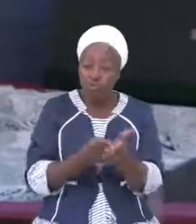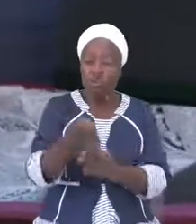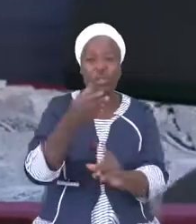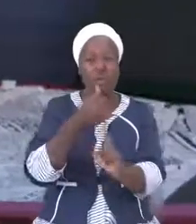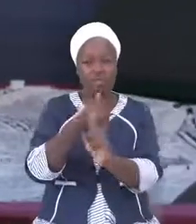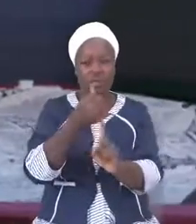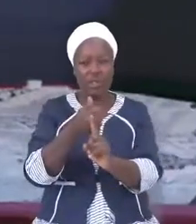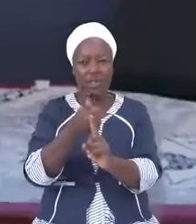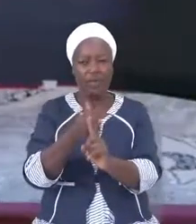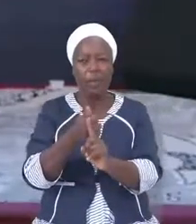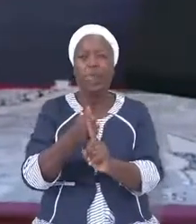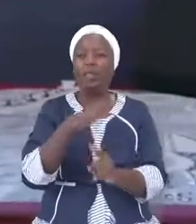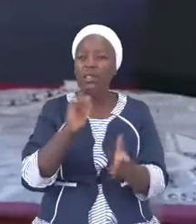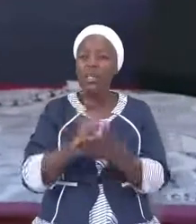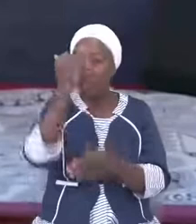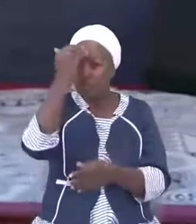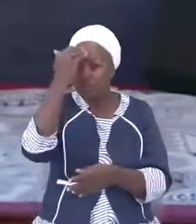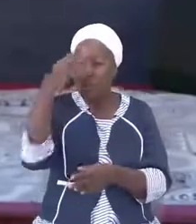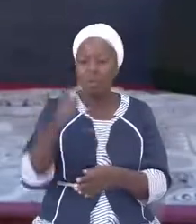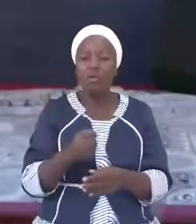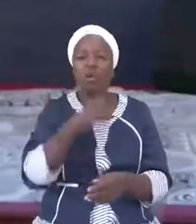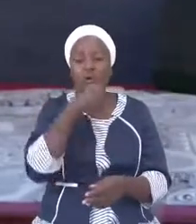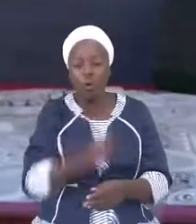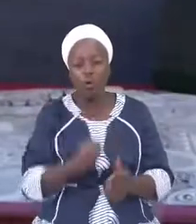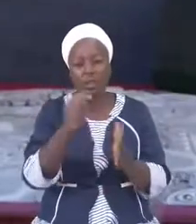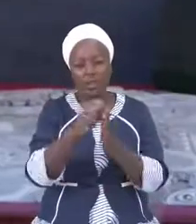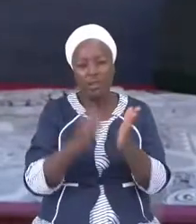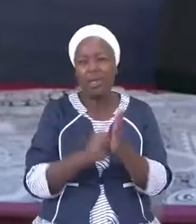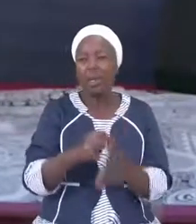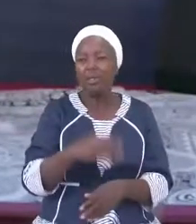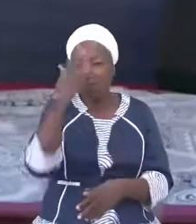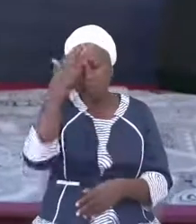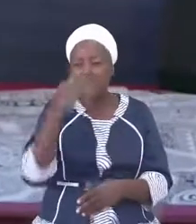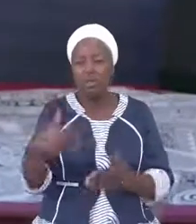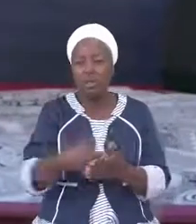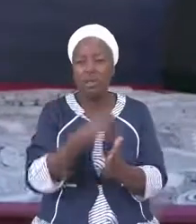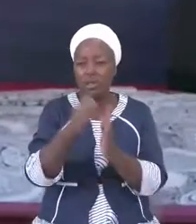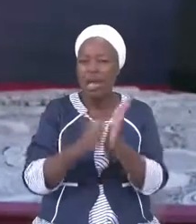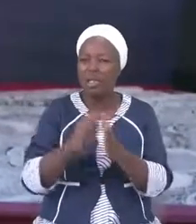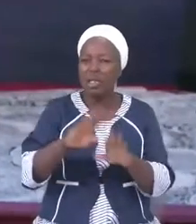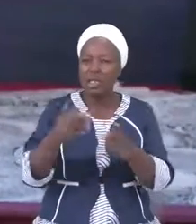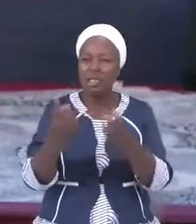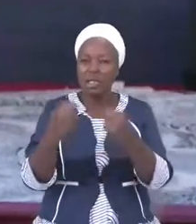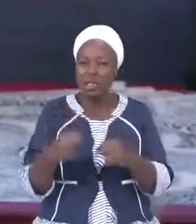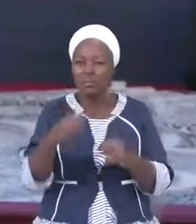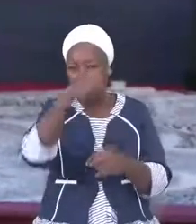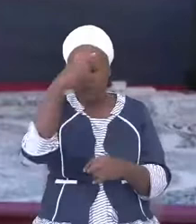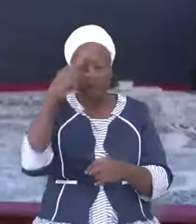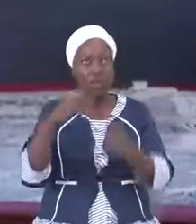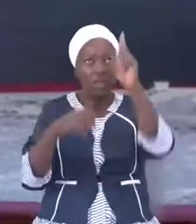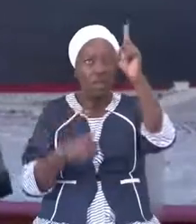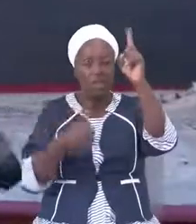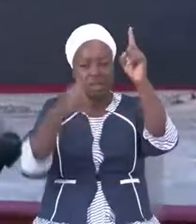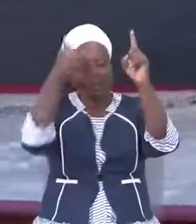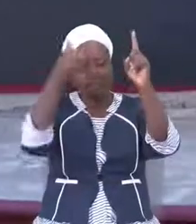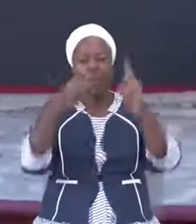la personnification de la vérité. Jésus-Christ, qui connaissait l'Ancien et le Nouveau Testament, est